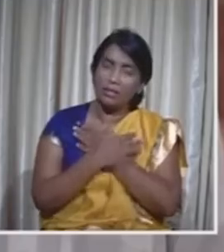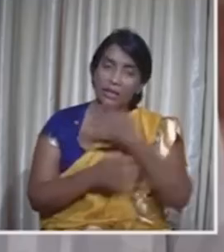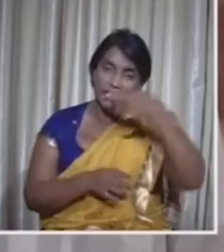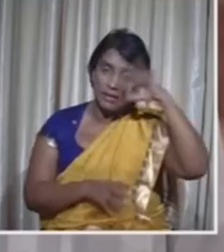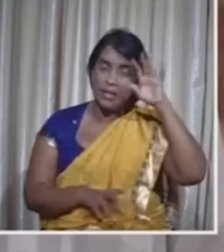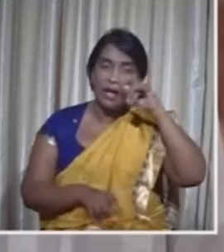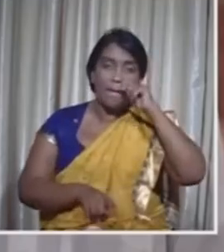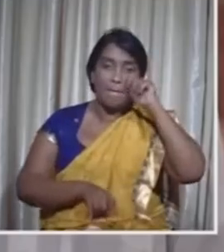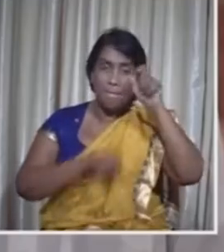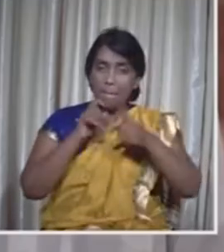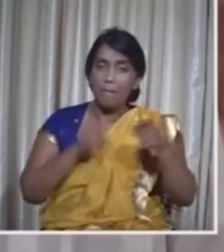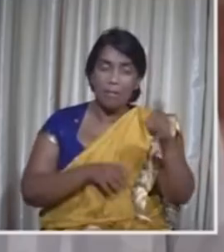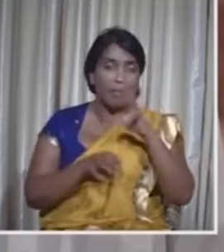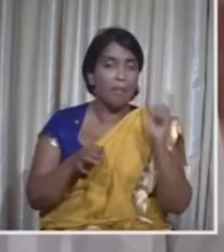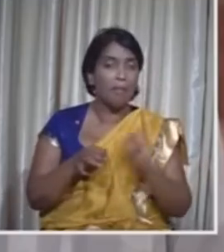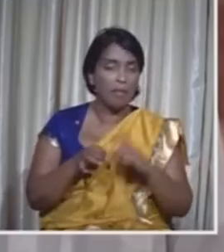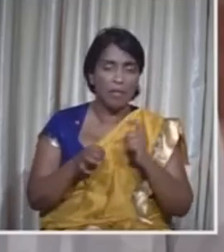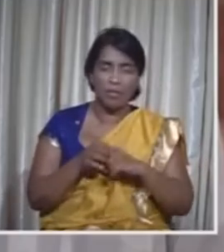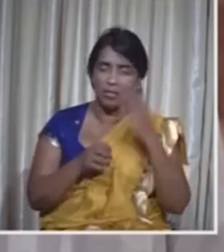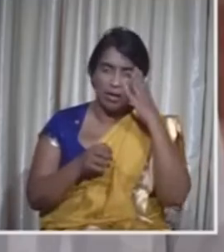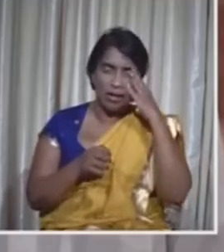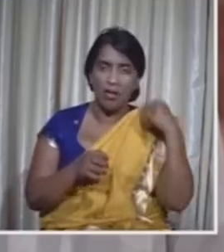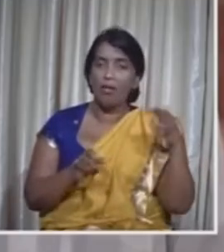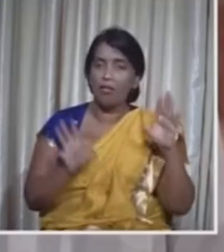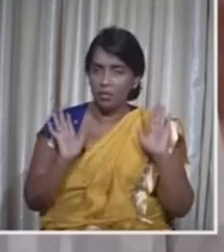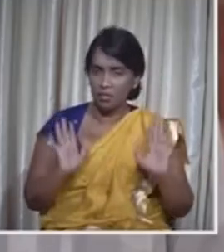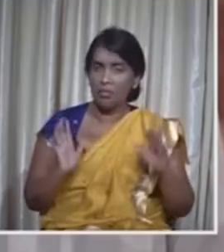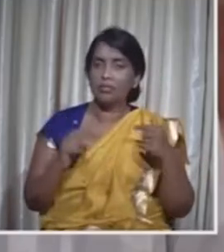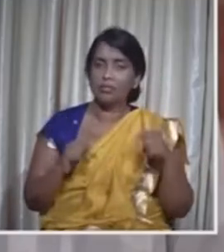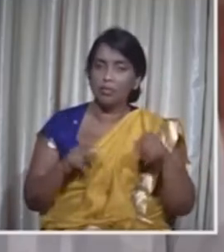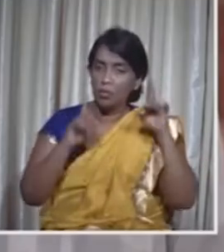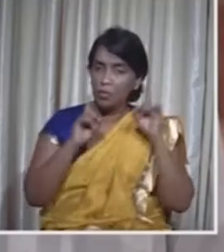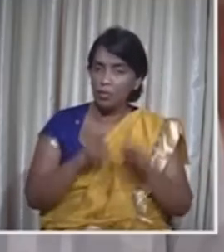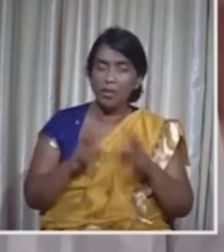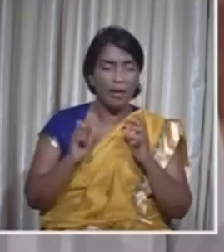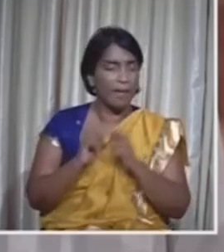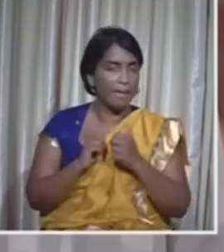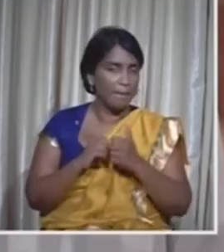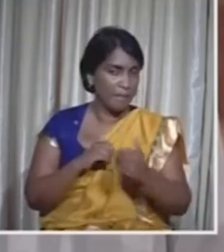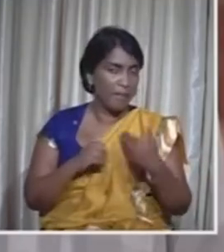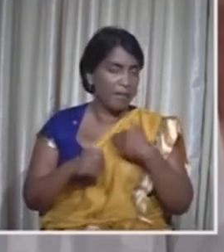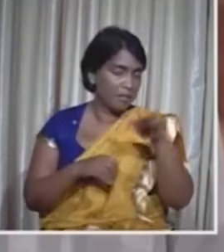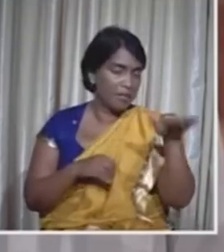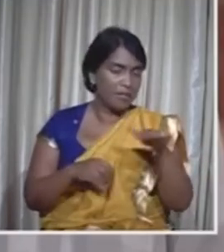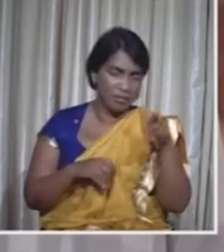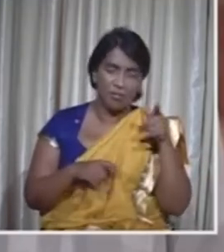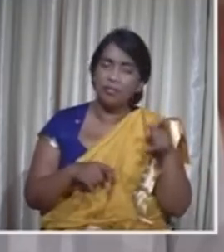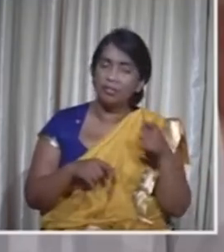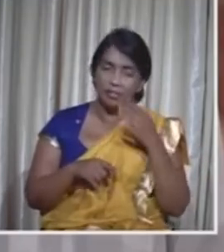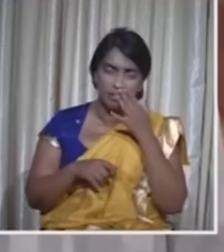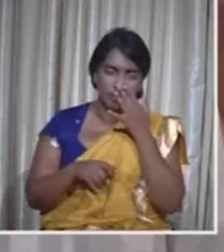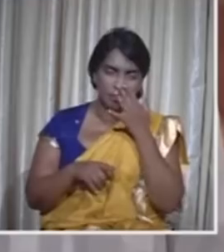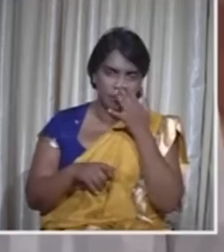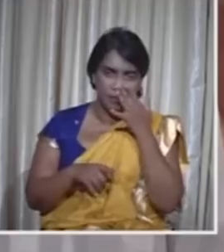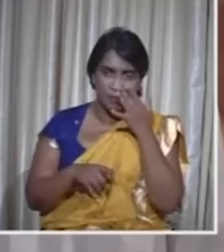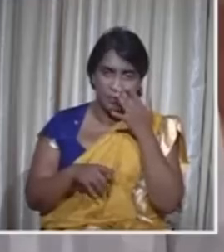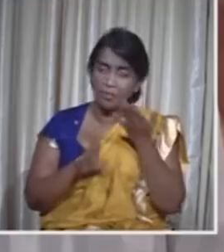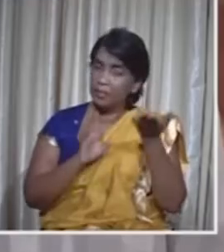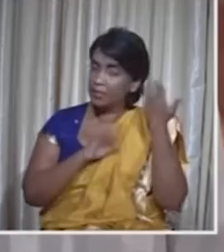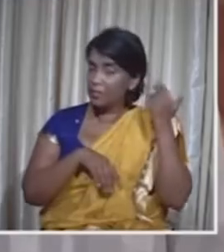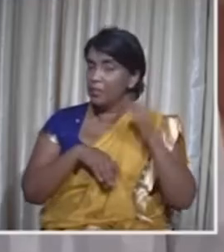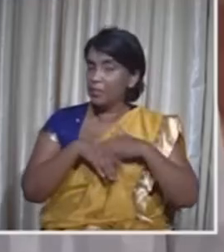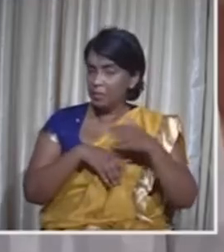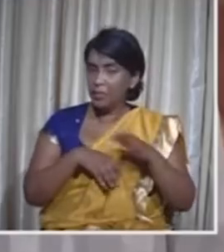ஆனால் இதே சம்பவங்கள் எங்கள் மண்ணில் நடக்கிற காலத்தில் நாங்கள் செல்லுகளுக்கும் விமான குண்டு வீச்சுகளுக்கும் பொஸ்வரஸ்